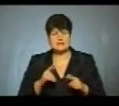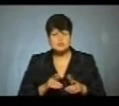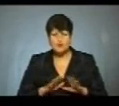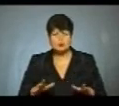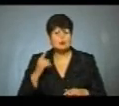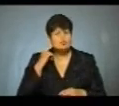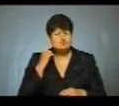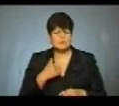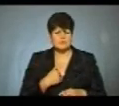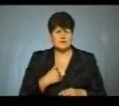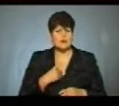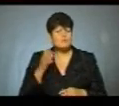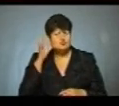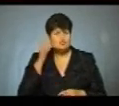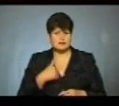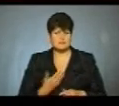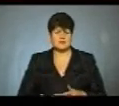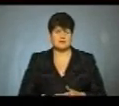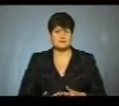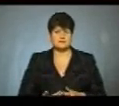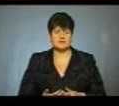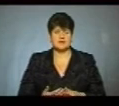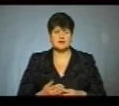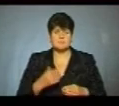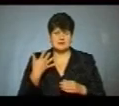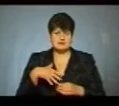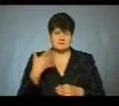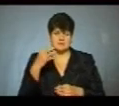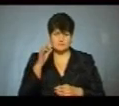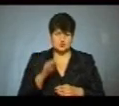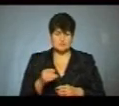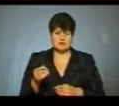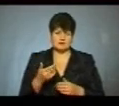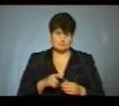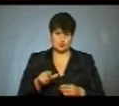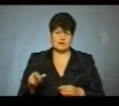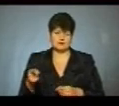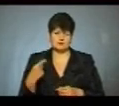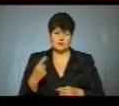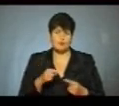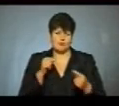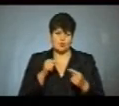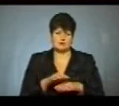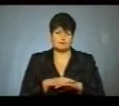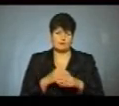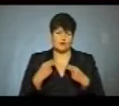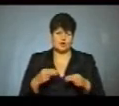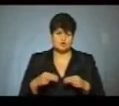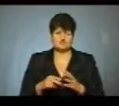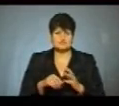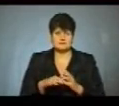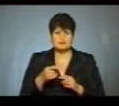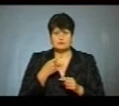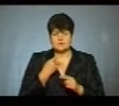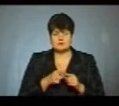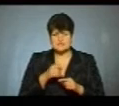Почуйте мене, послухайте мене. Власне, ми додамо, що 55% жителів Тернопільщини проти ринку землі. Про це повідомив